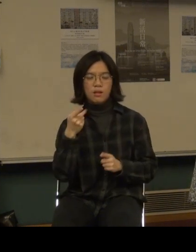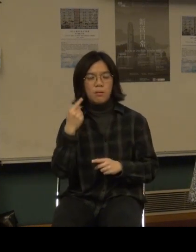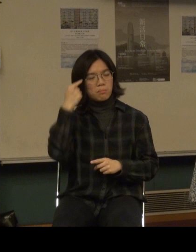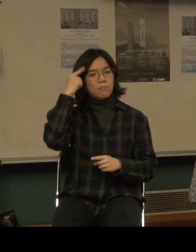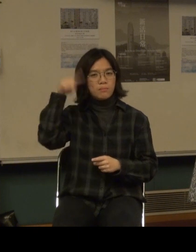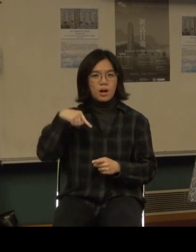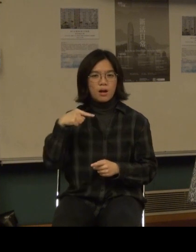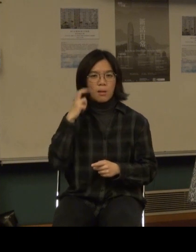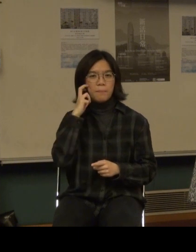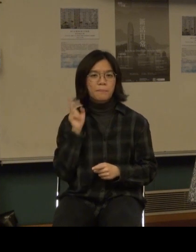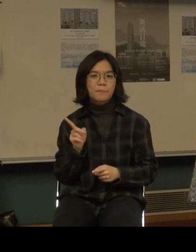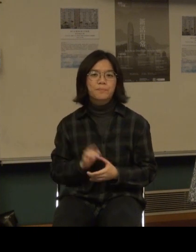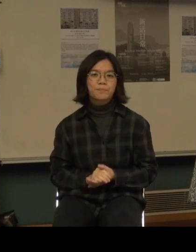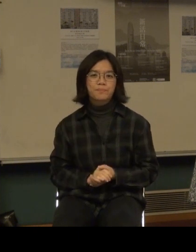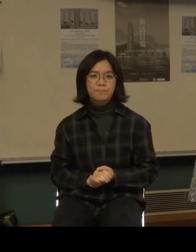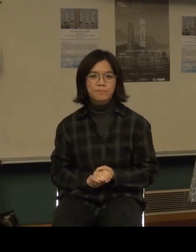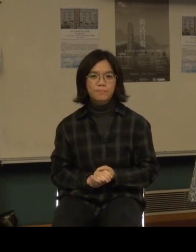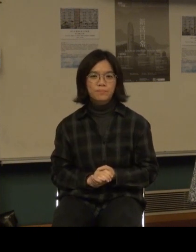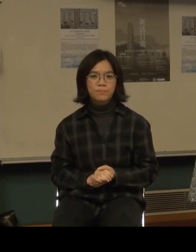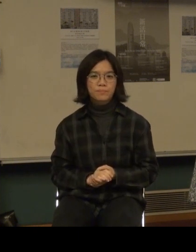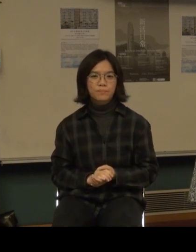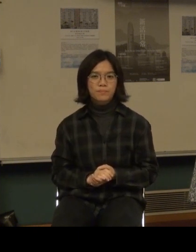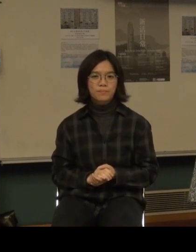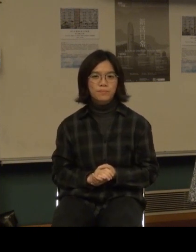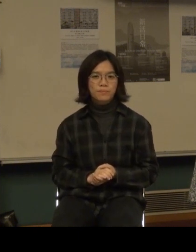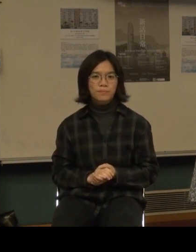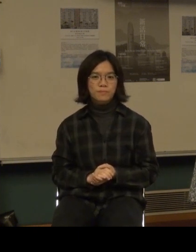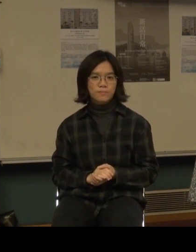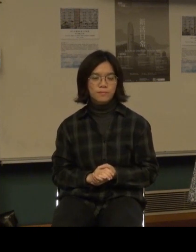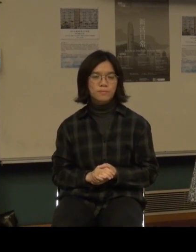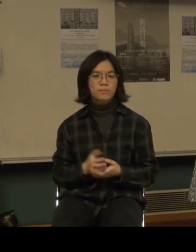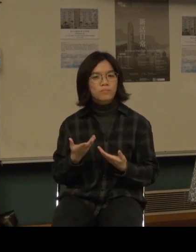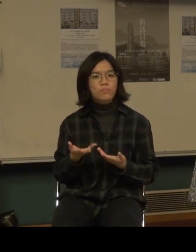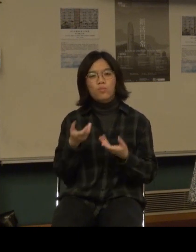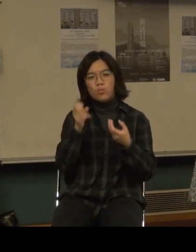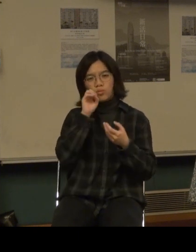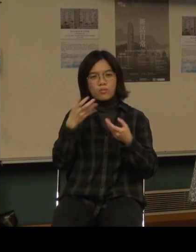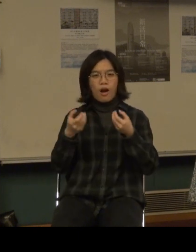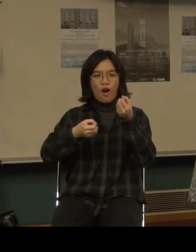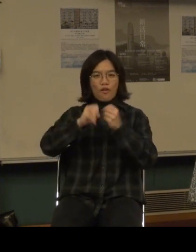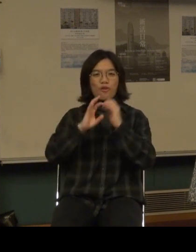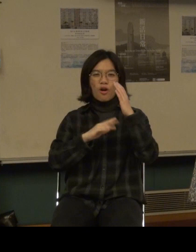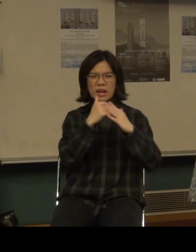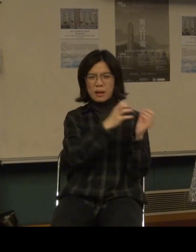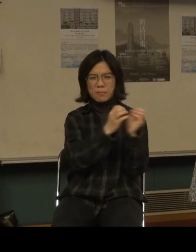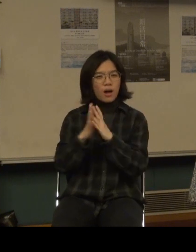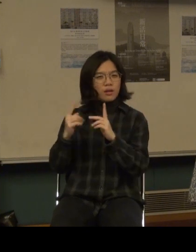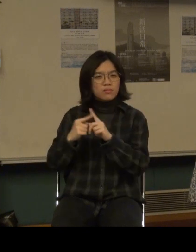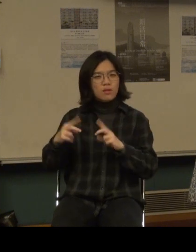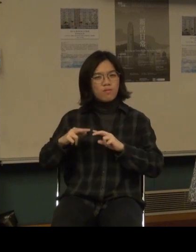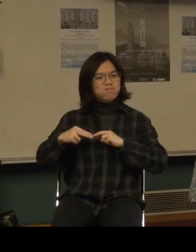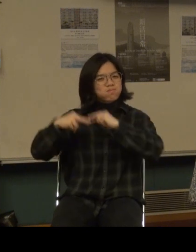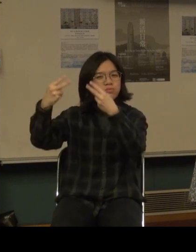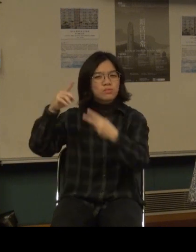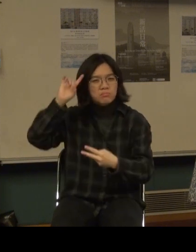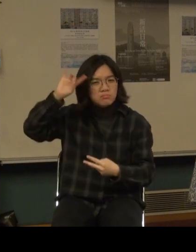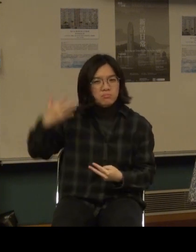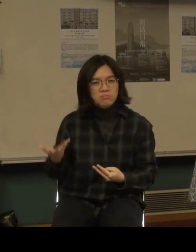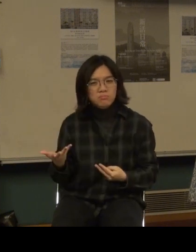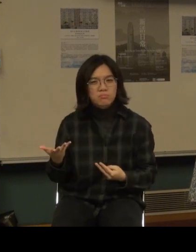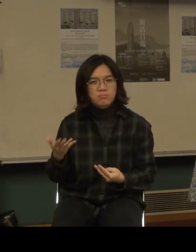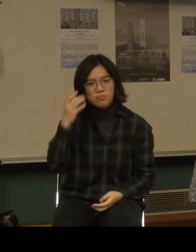為什麼說科技是會令到我們 有一個這樣的衝擊呢？如果以前我們即